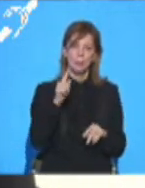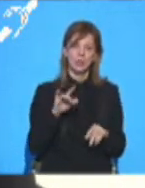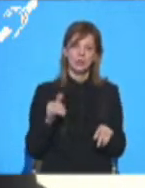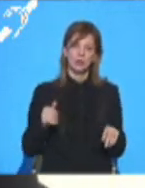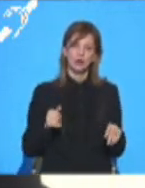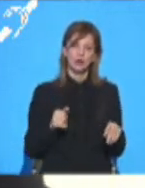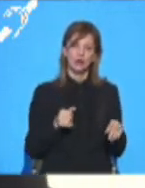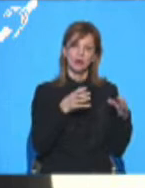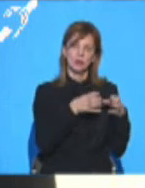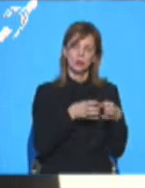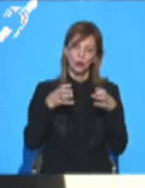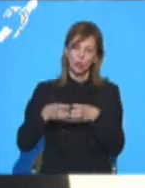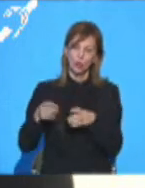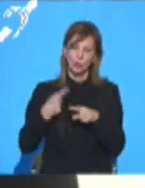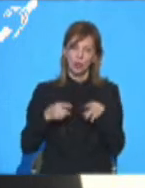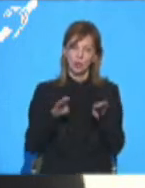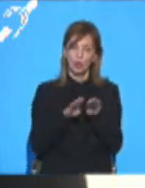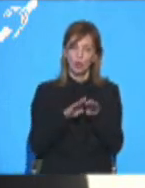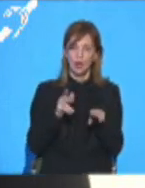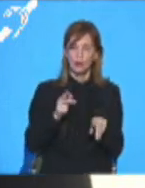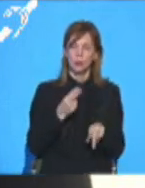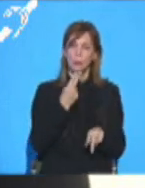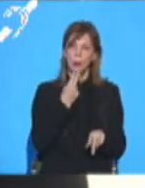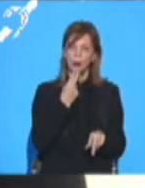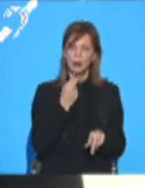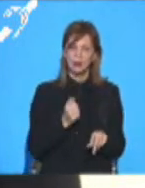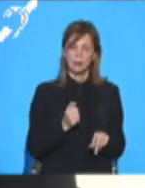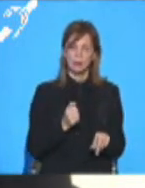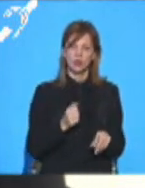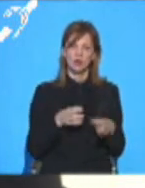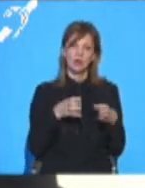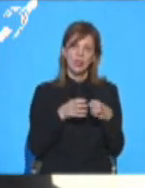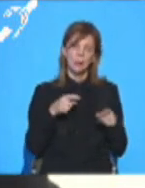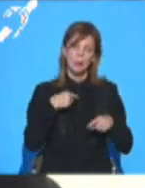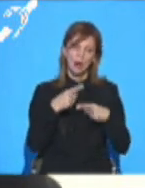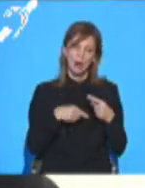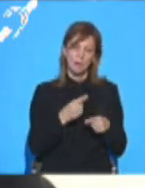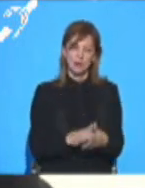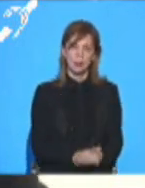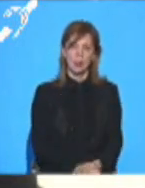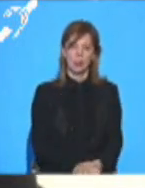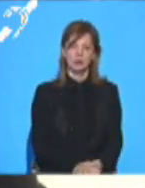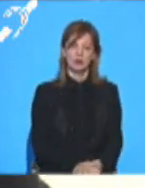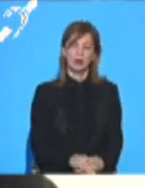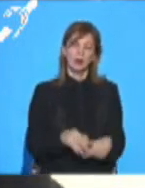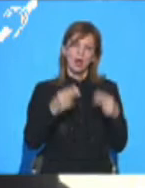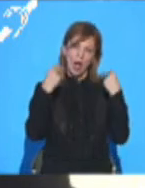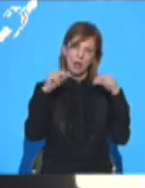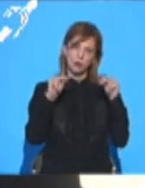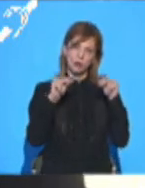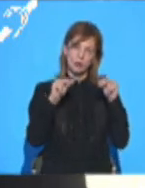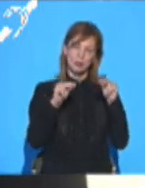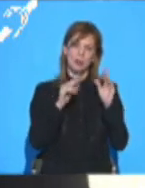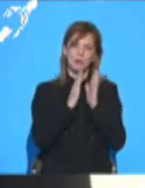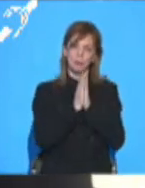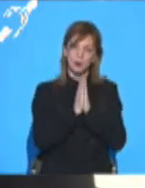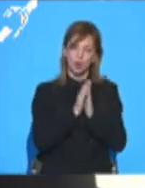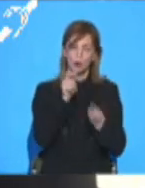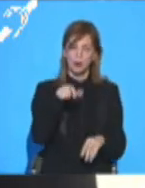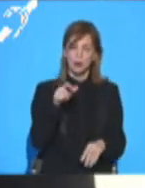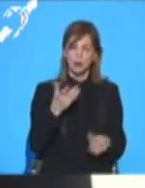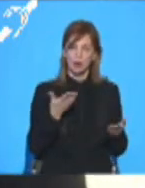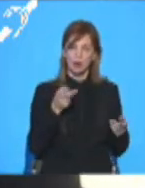sistem integrat cu colegii polițiști în patrule mixte polițist-jandarm. Recomandăm pe această cale cetățenilor